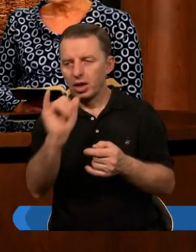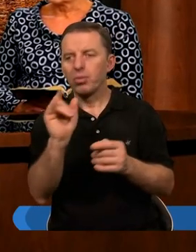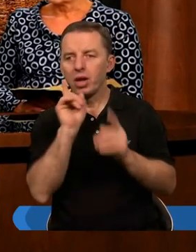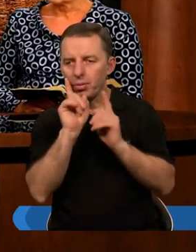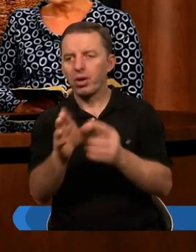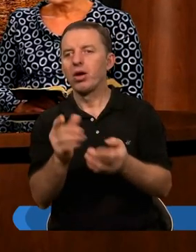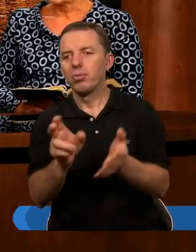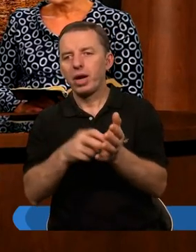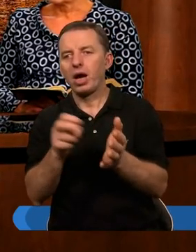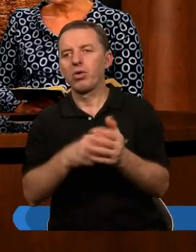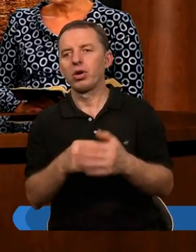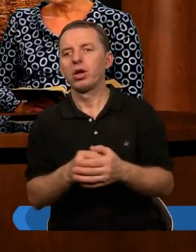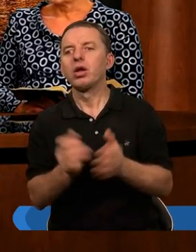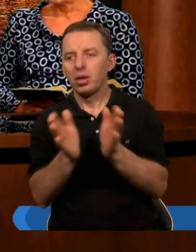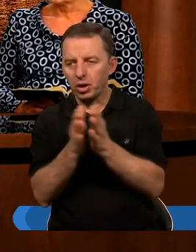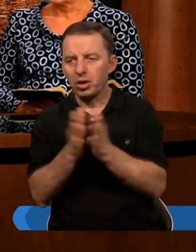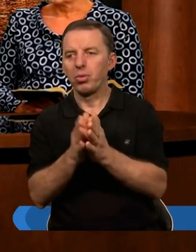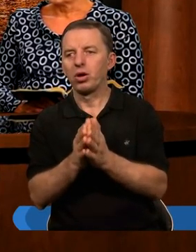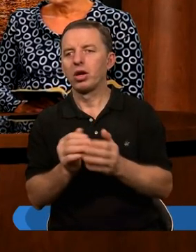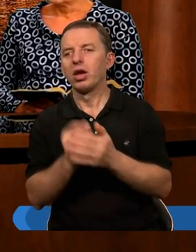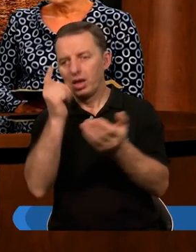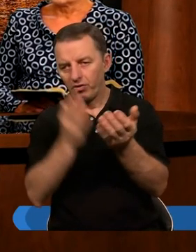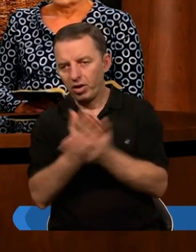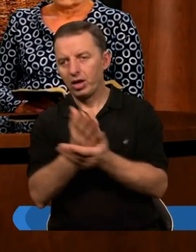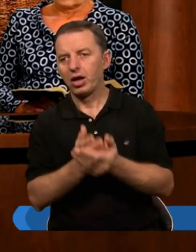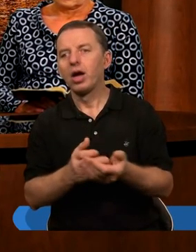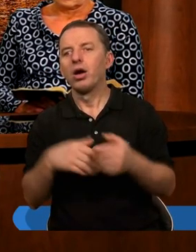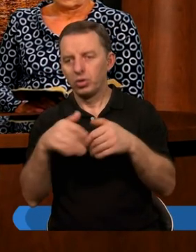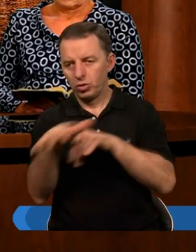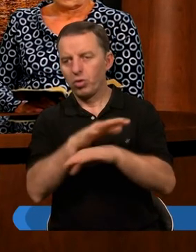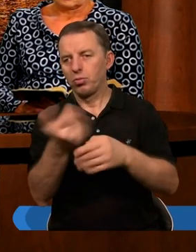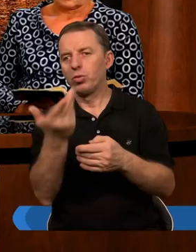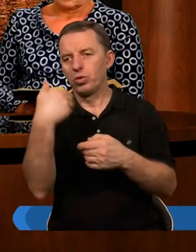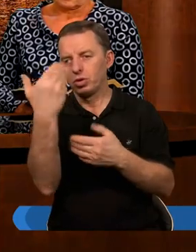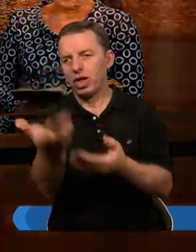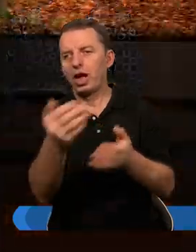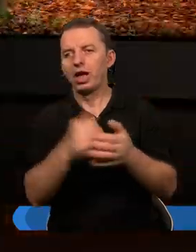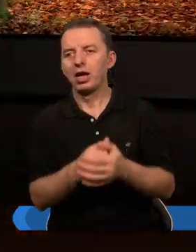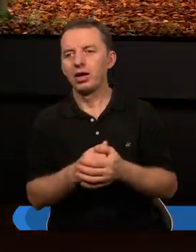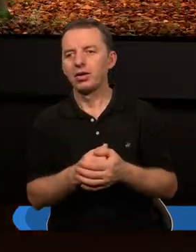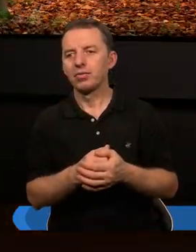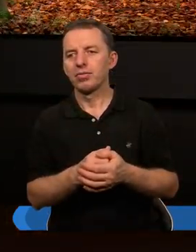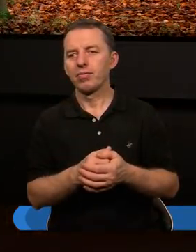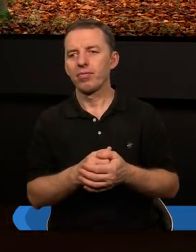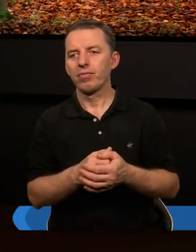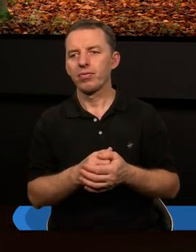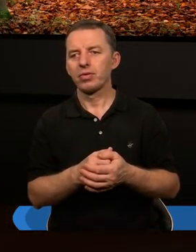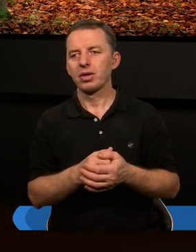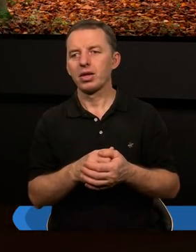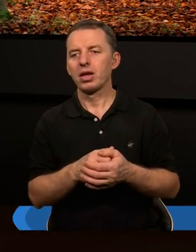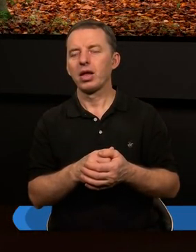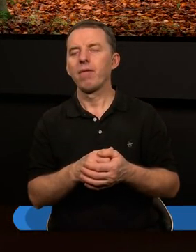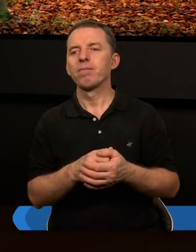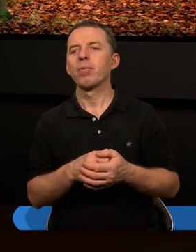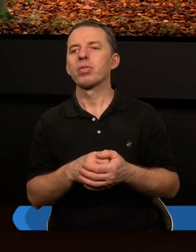naprawdę brakuje. Trzeba się modlić. Trzeba się modlić z wiarą. Bóg mu da. No daj Boże. Przejdźmy teraz